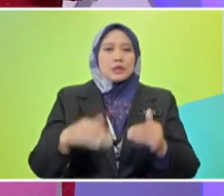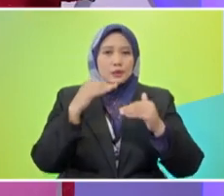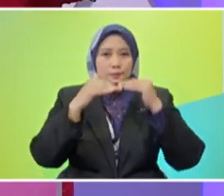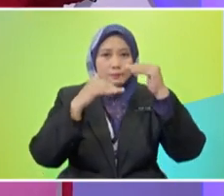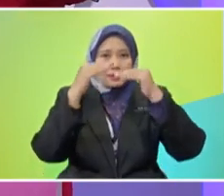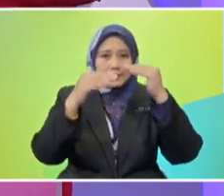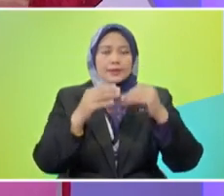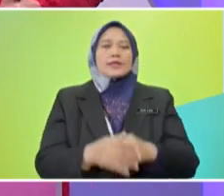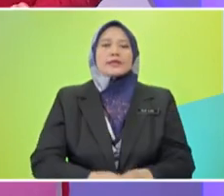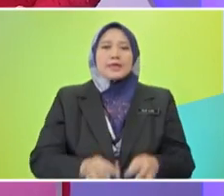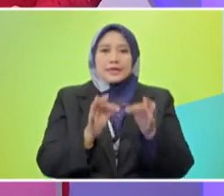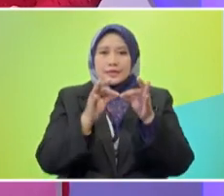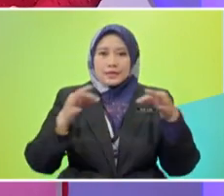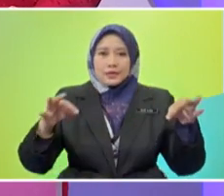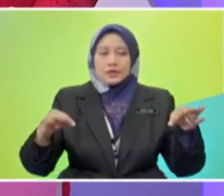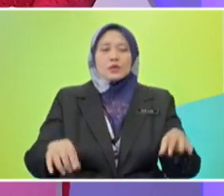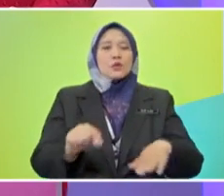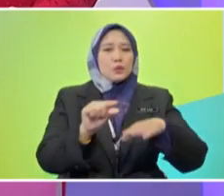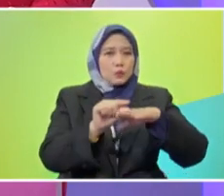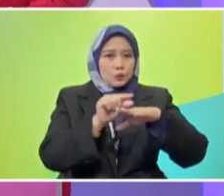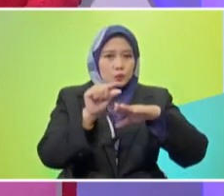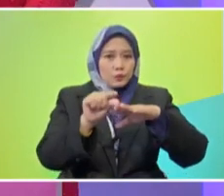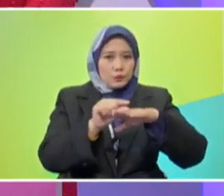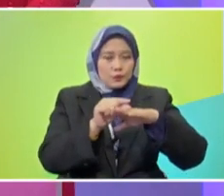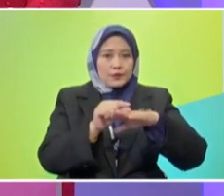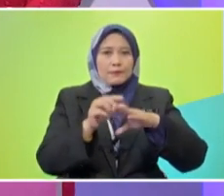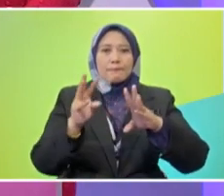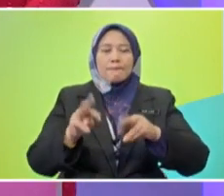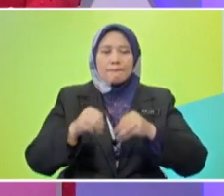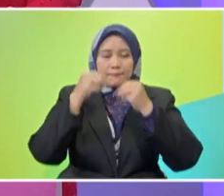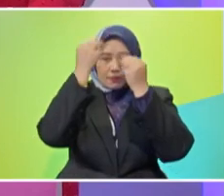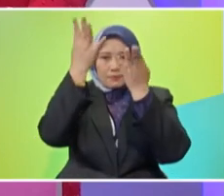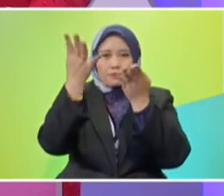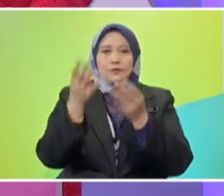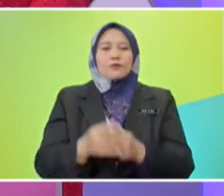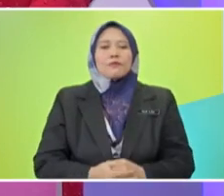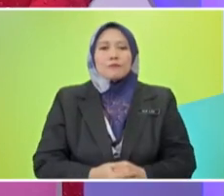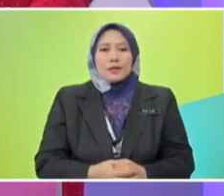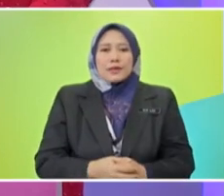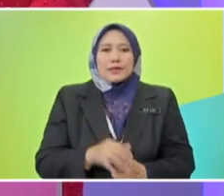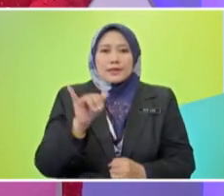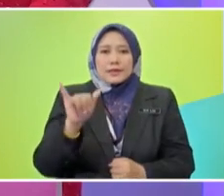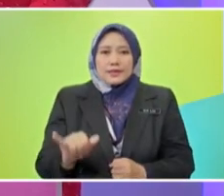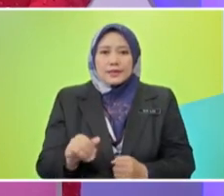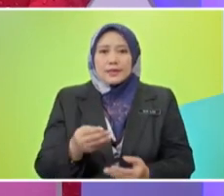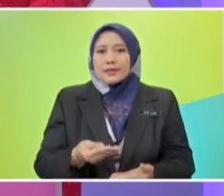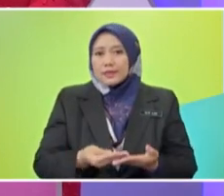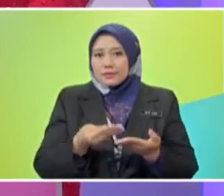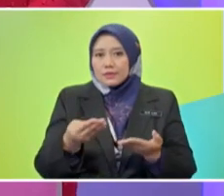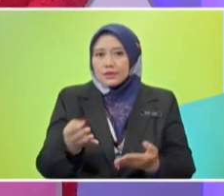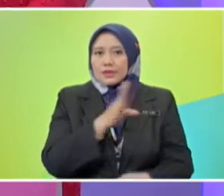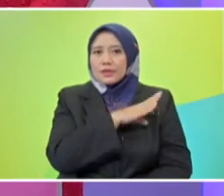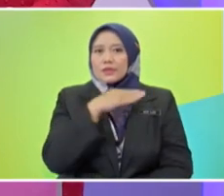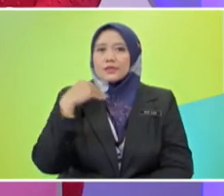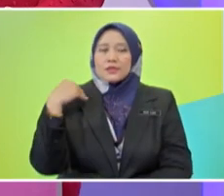Baik. Menggunakan maklumat yang cikgu berikan dan juga gambar. Boleh juga sebutkan benda ataupun barang